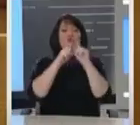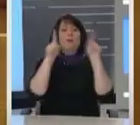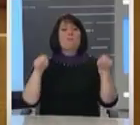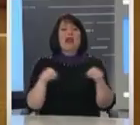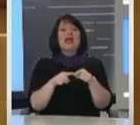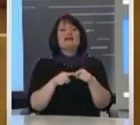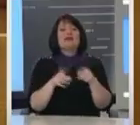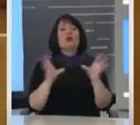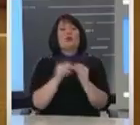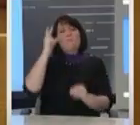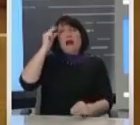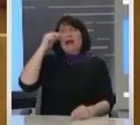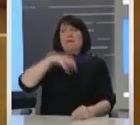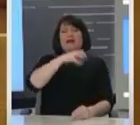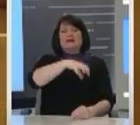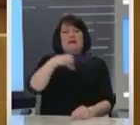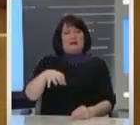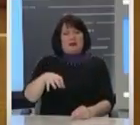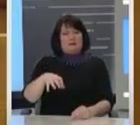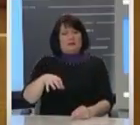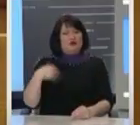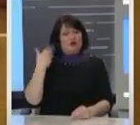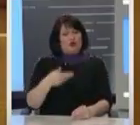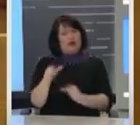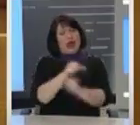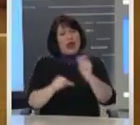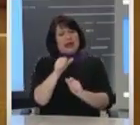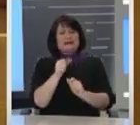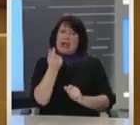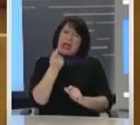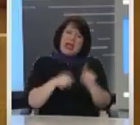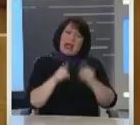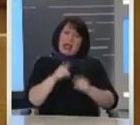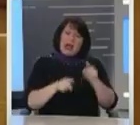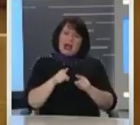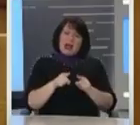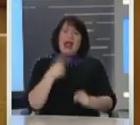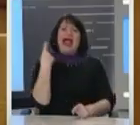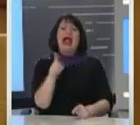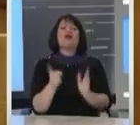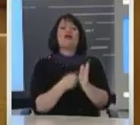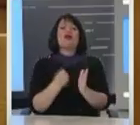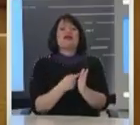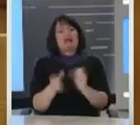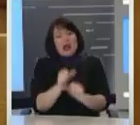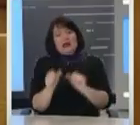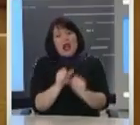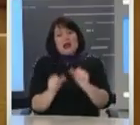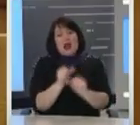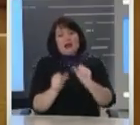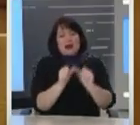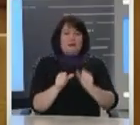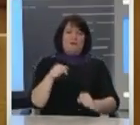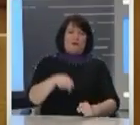τα πανεπιστήμια και έχει αλλάξει από τότε μερικώς συνολικώς περίπου 100 φορές. Εδώ